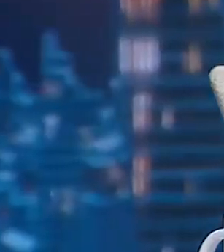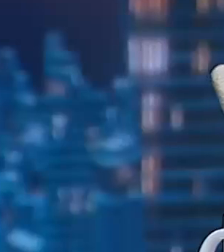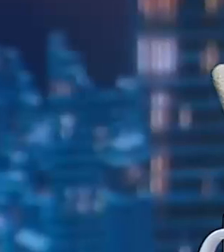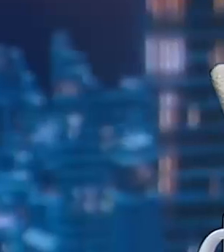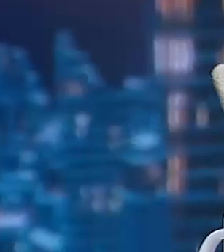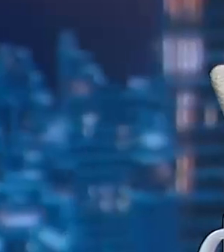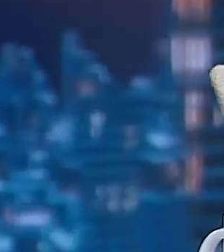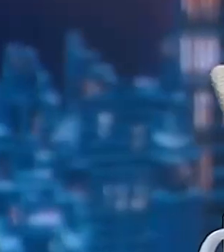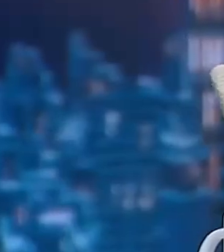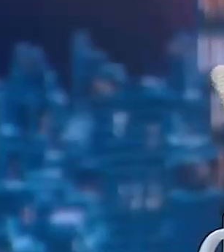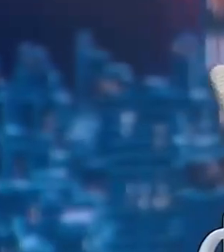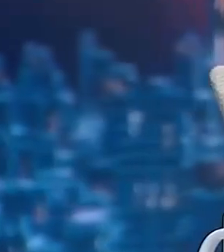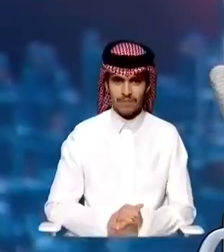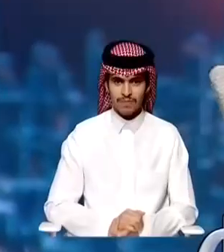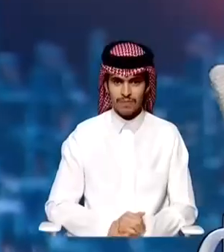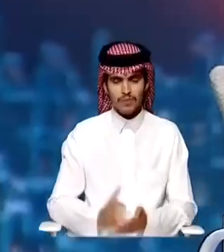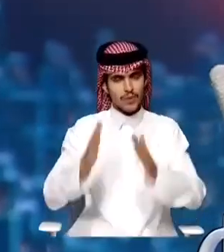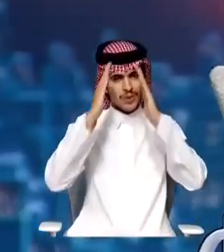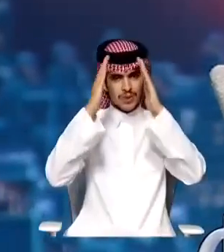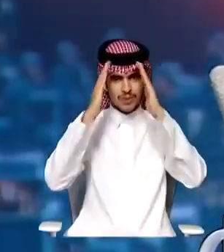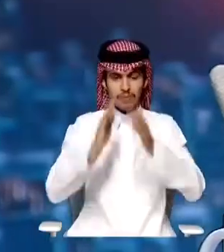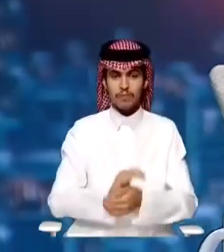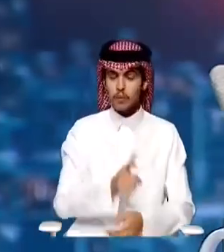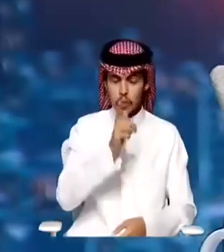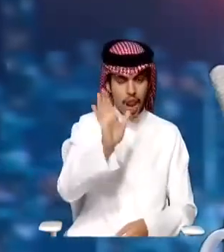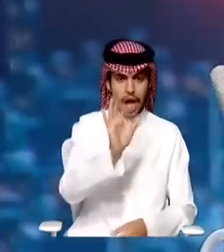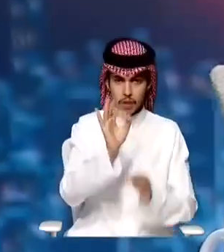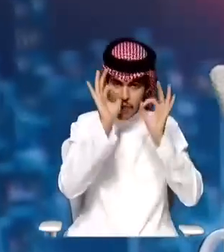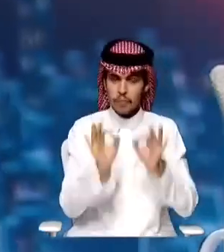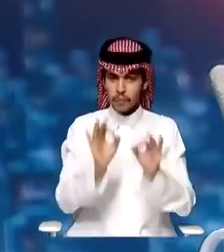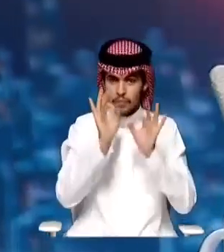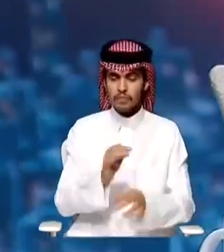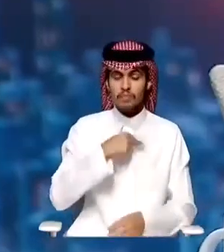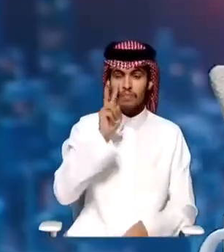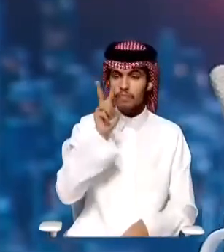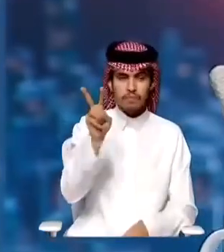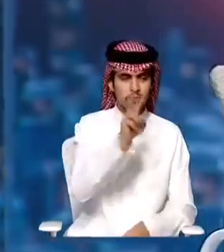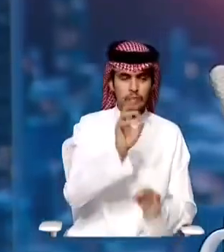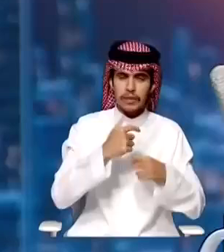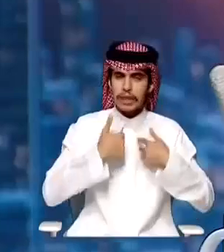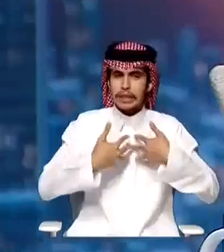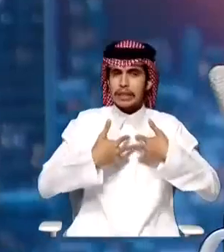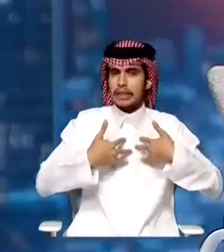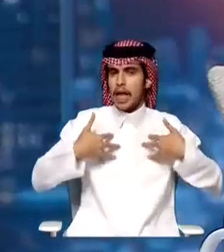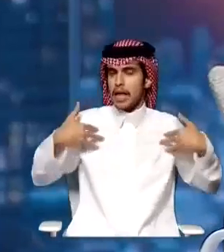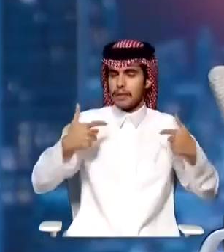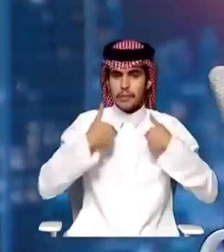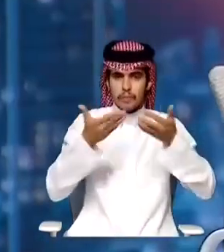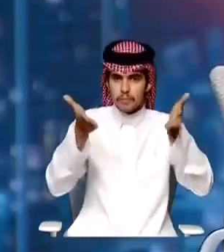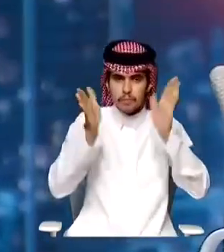فيكم شكرا لكم بال الله عف لا والله صدق يعني انا انا ترى سعيد جدا اني اقدم ه الحلقه مع